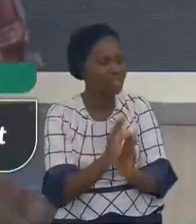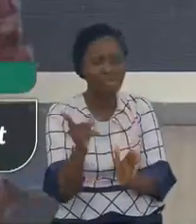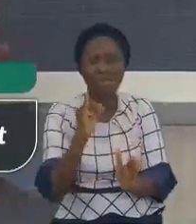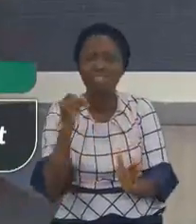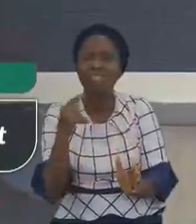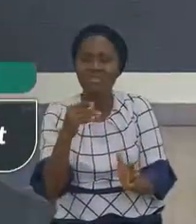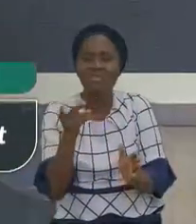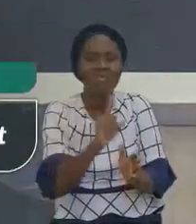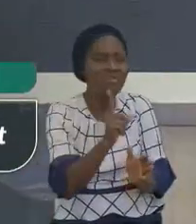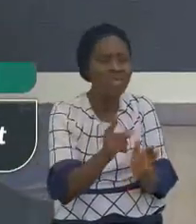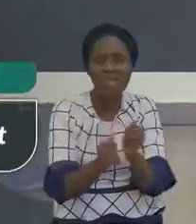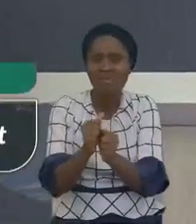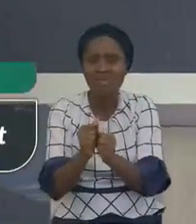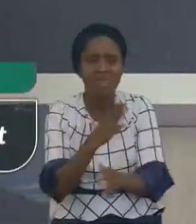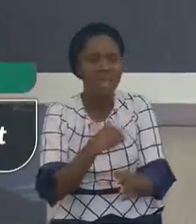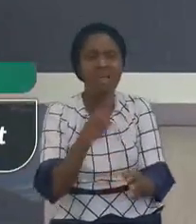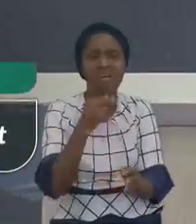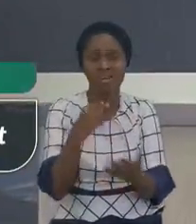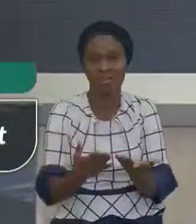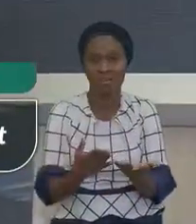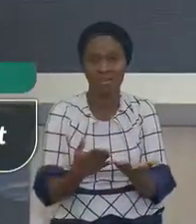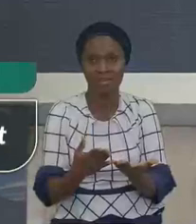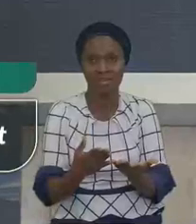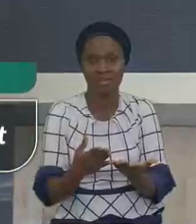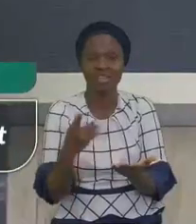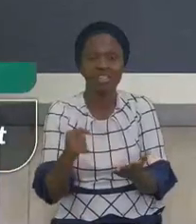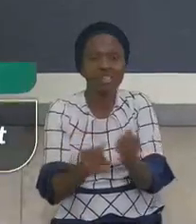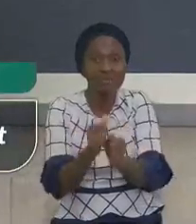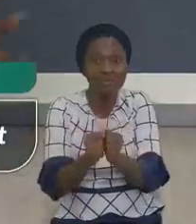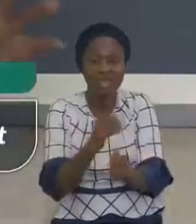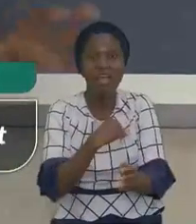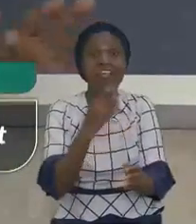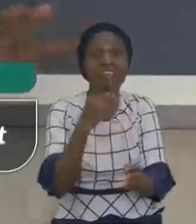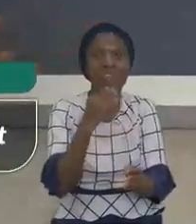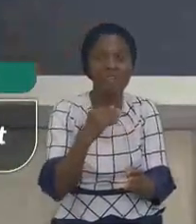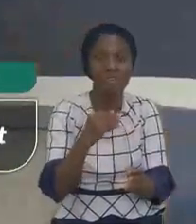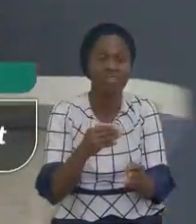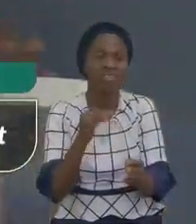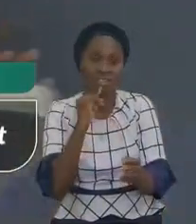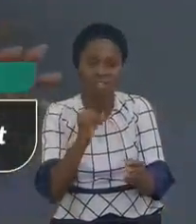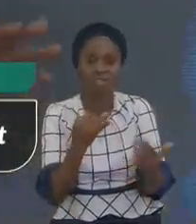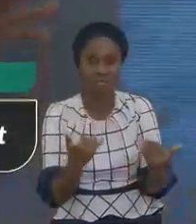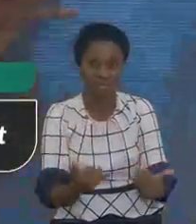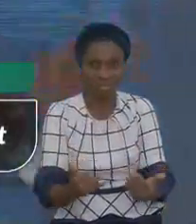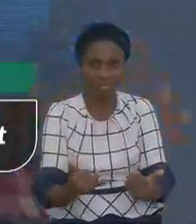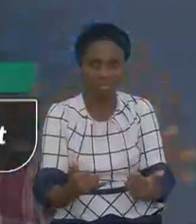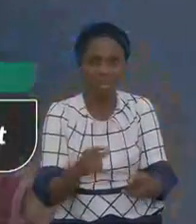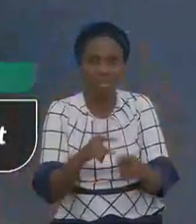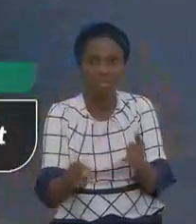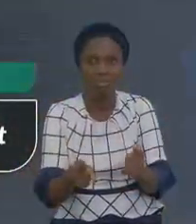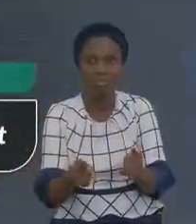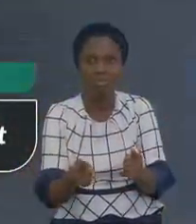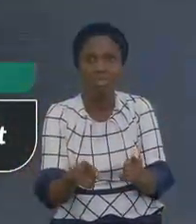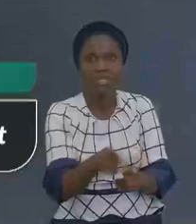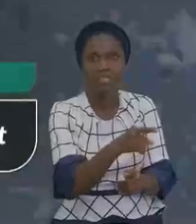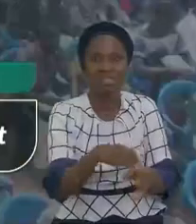disponible, mais ils n'avaient pas le désir pour le mouvement vers le